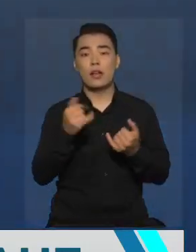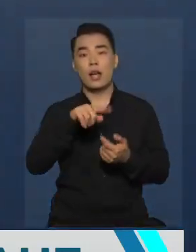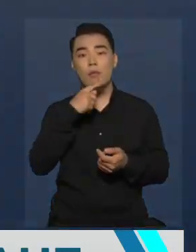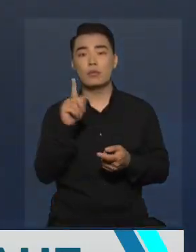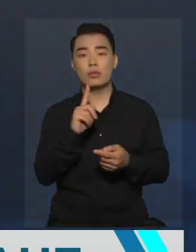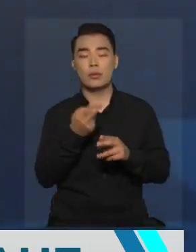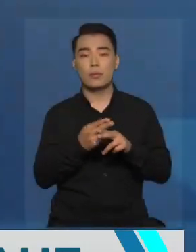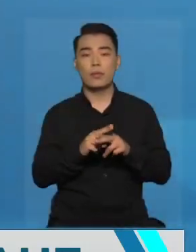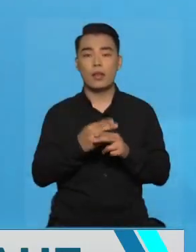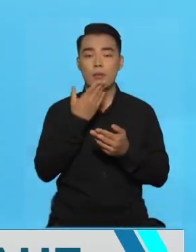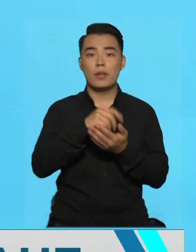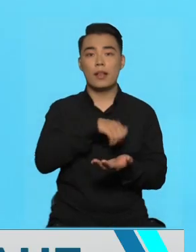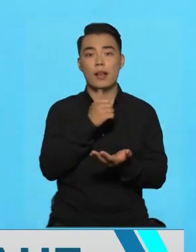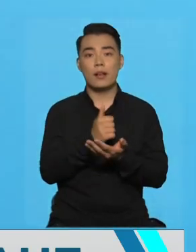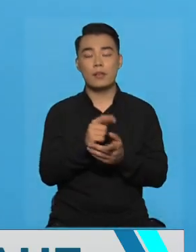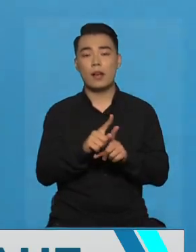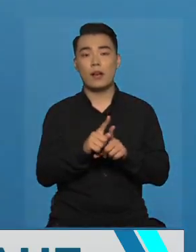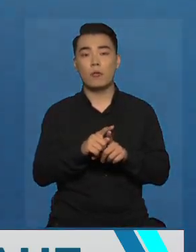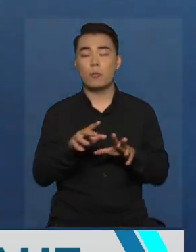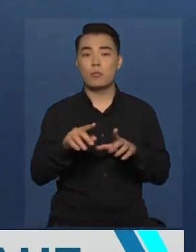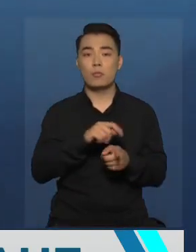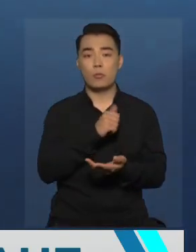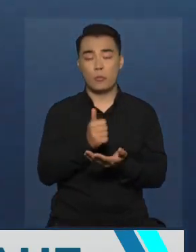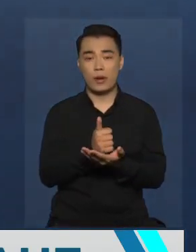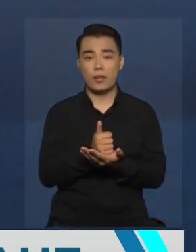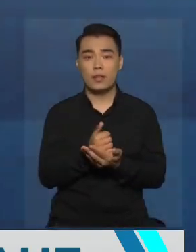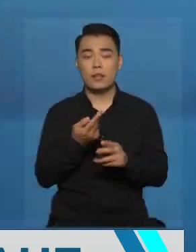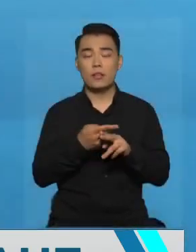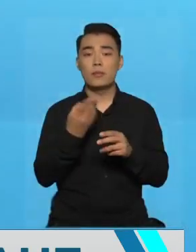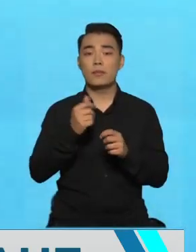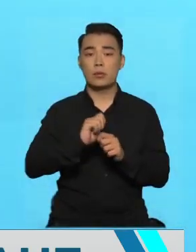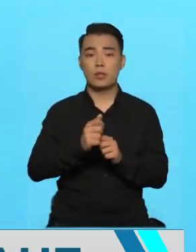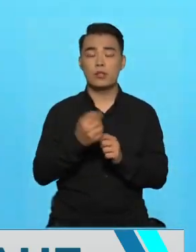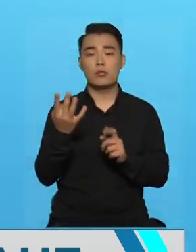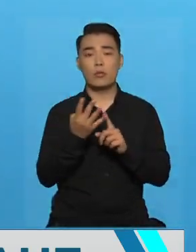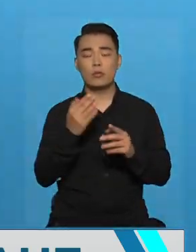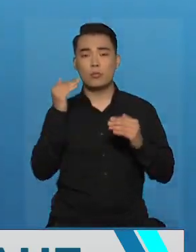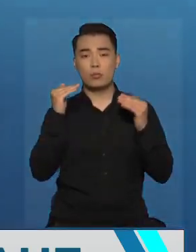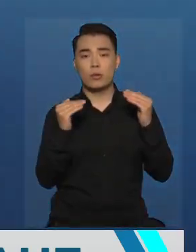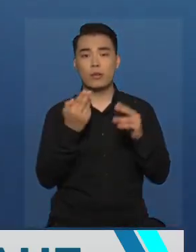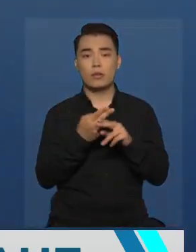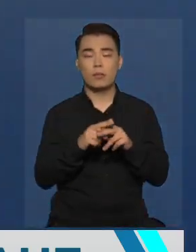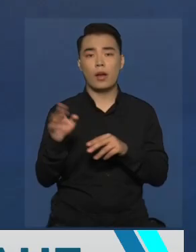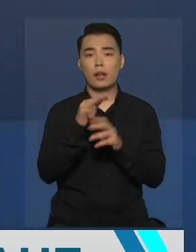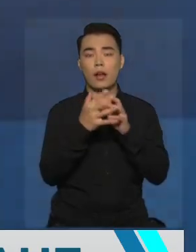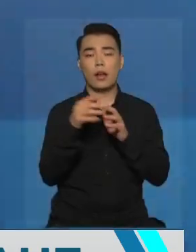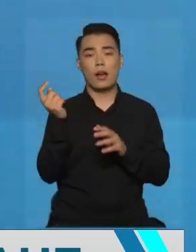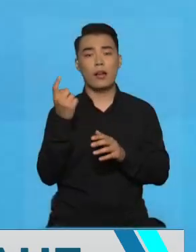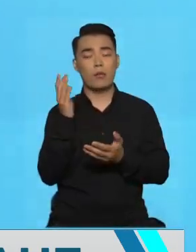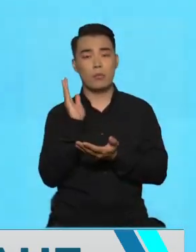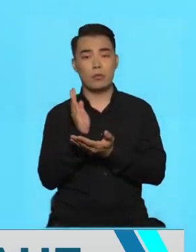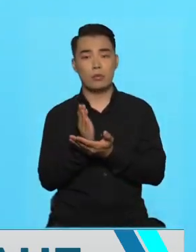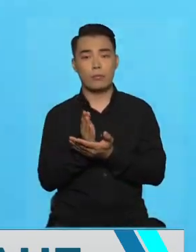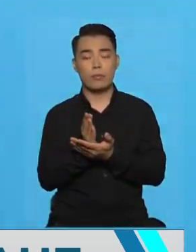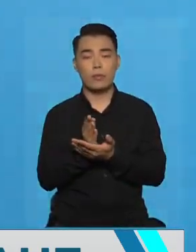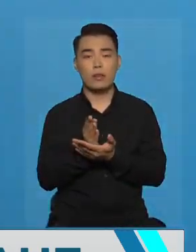укреплении местного самоуправления, усиляются бюджеты 4-го уровня, это бюджеты сельских населенных пунктов, туда